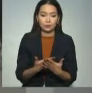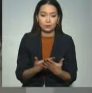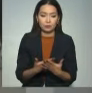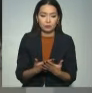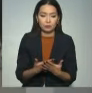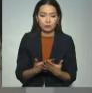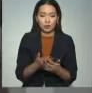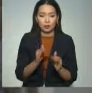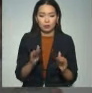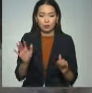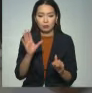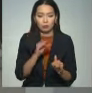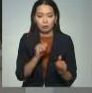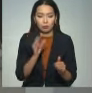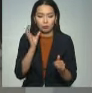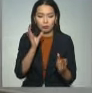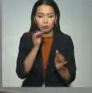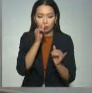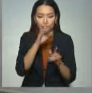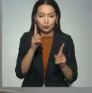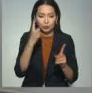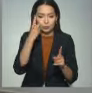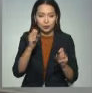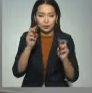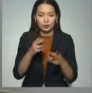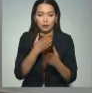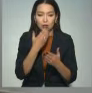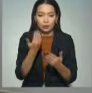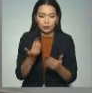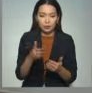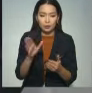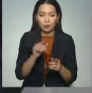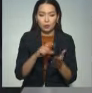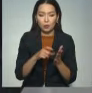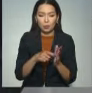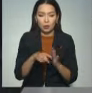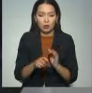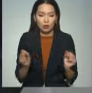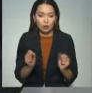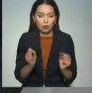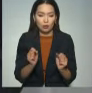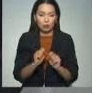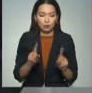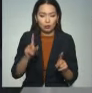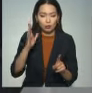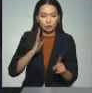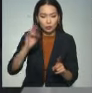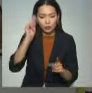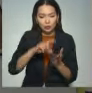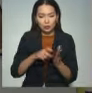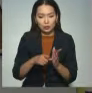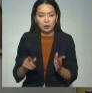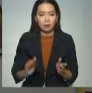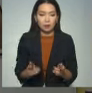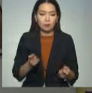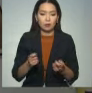қауқарсызбыз. Жаңа мектептің мұнан да басқа кемшілігі көп. Бүрсен қаққан балалар суық кабинеттерде оқуға мәжбүр. Ал мердігер компания басшысы бұл